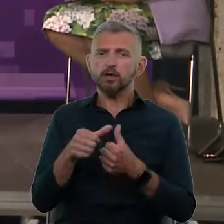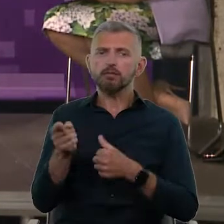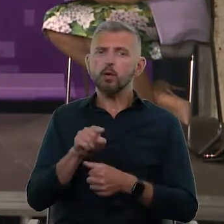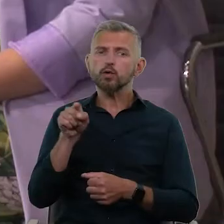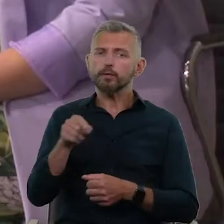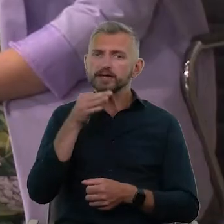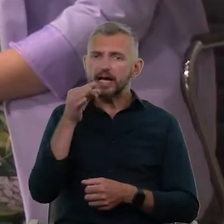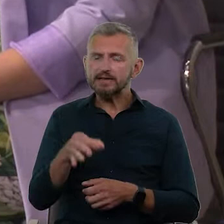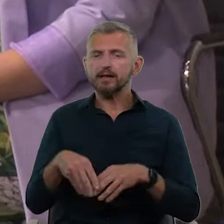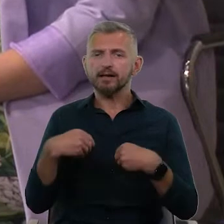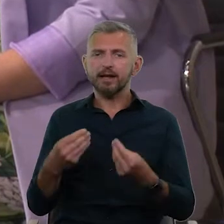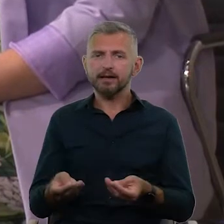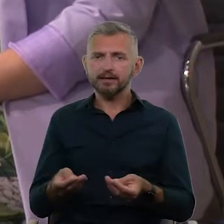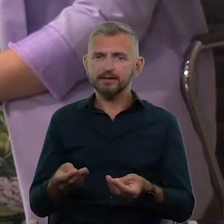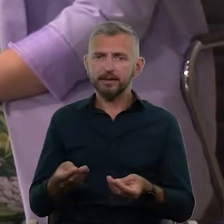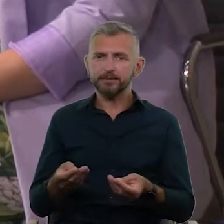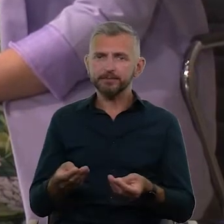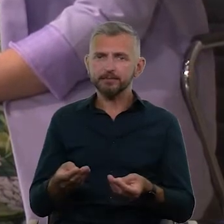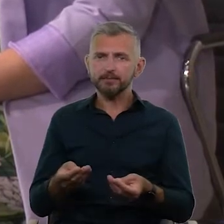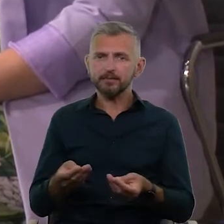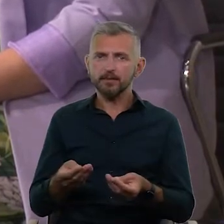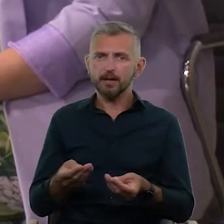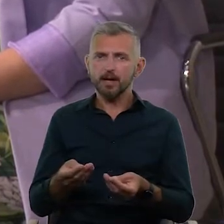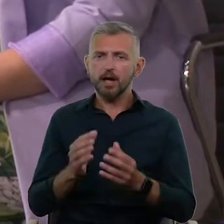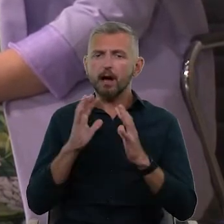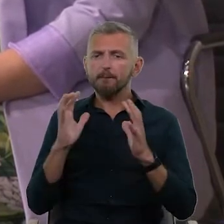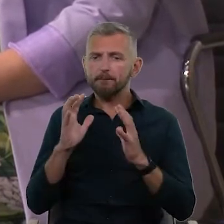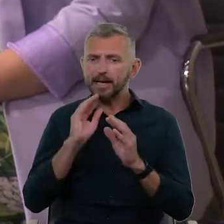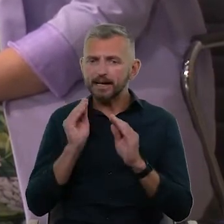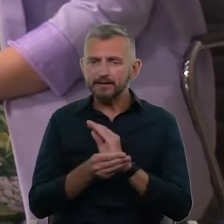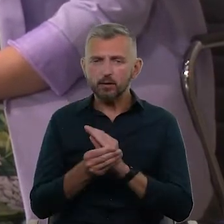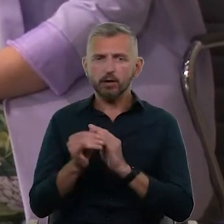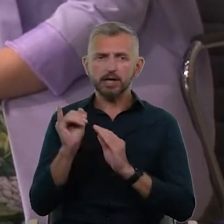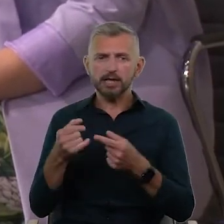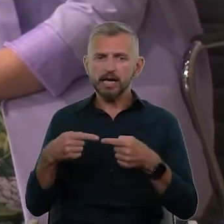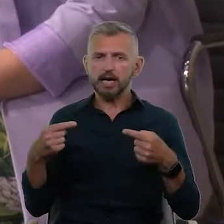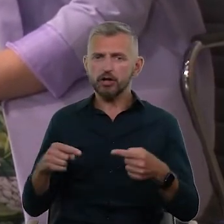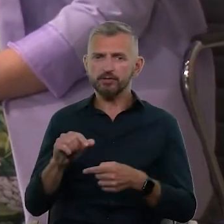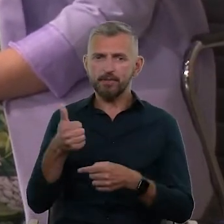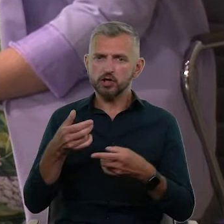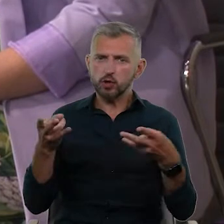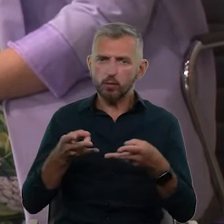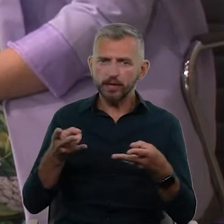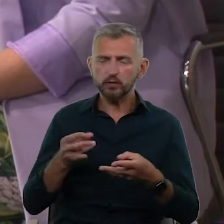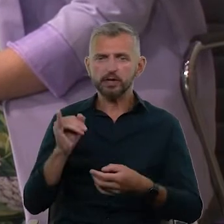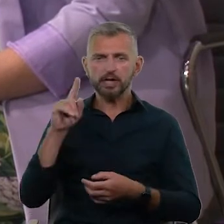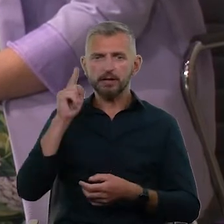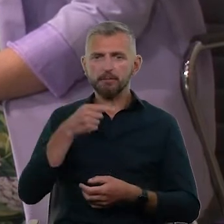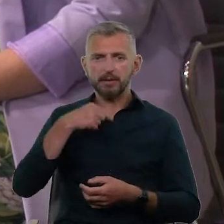ви сказали, надається і прихисток, і речі першої необхідності, і ми